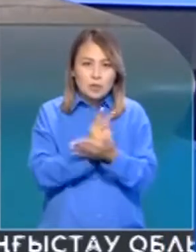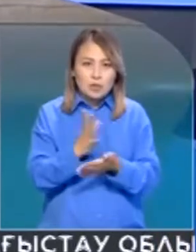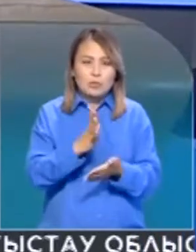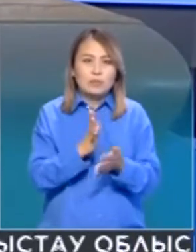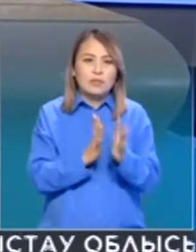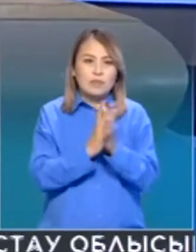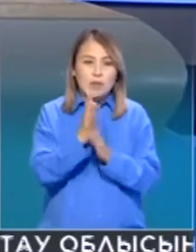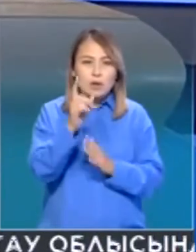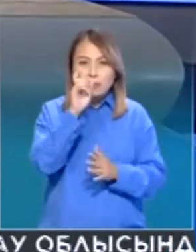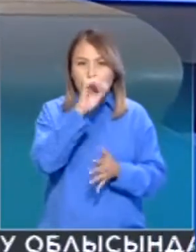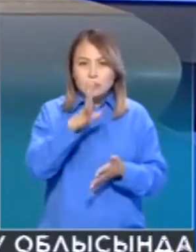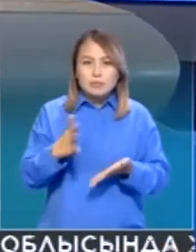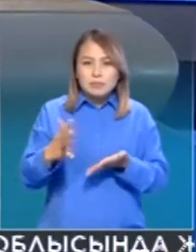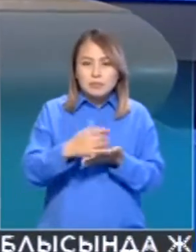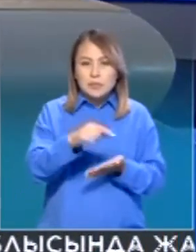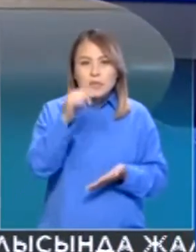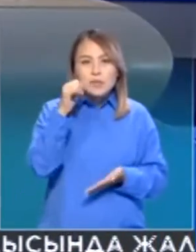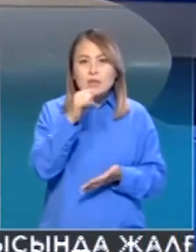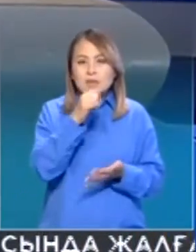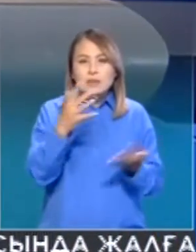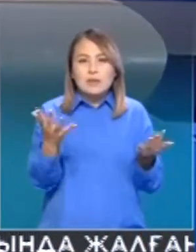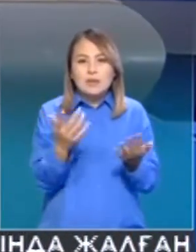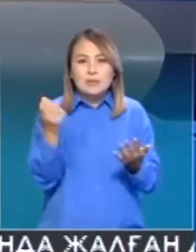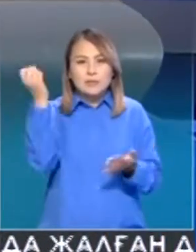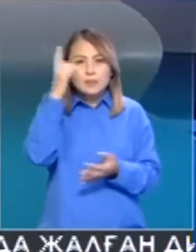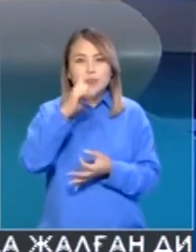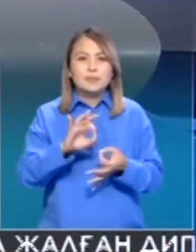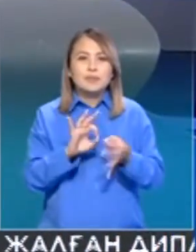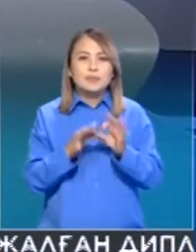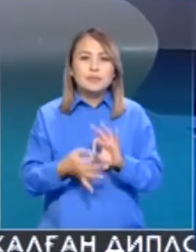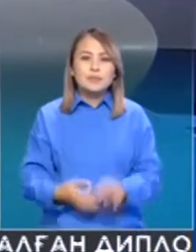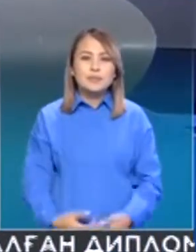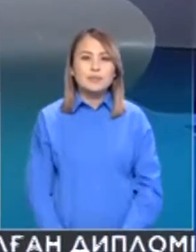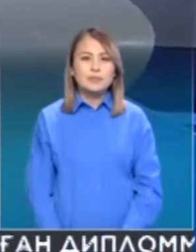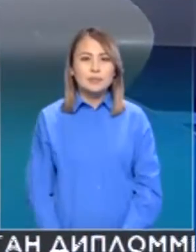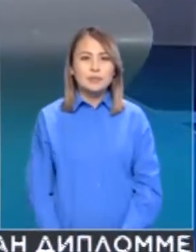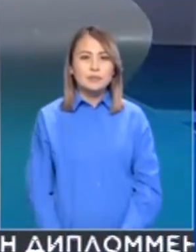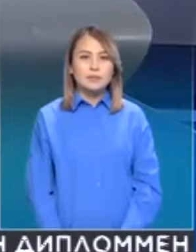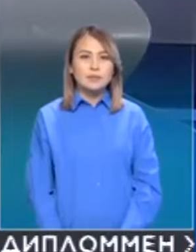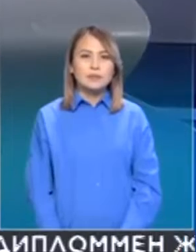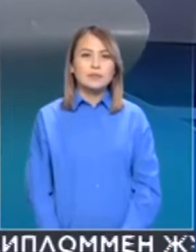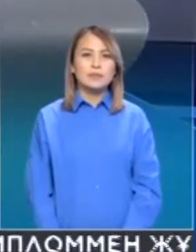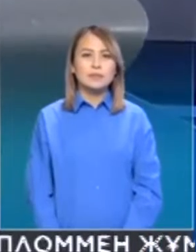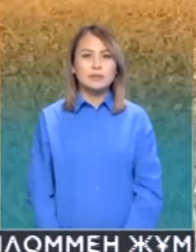қарамастан мол өнім алудың сыры неде? Шаруалармен жолыққан тілшіміз осы сұраққа жауап іздеді.